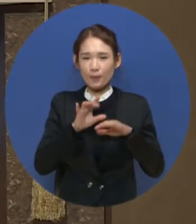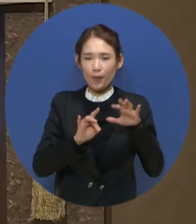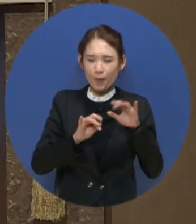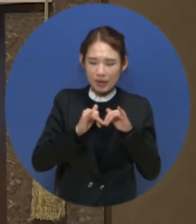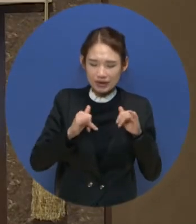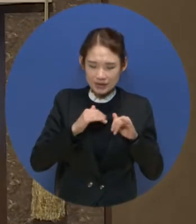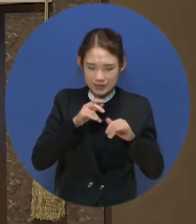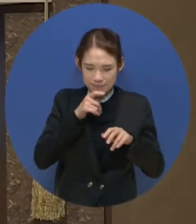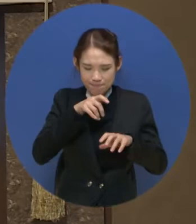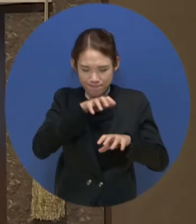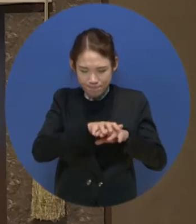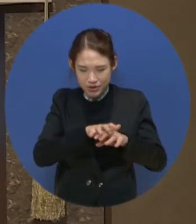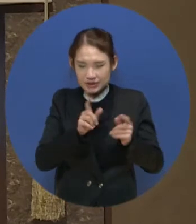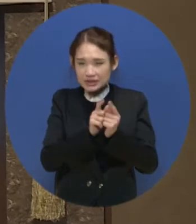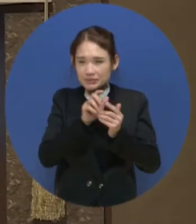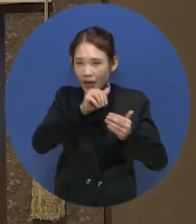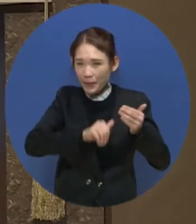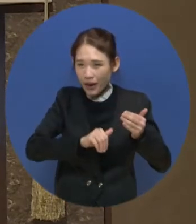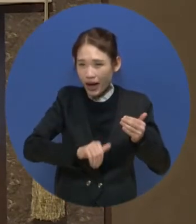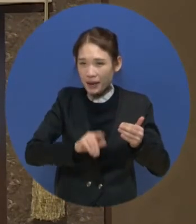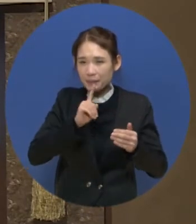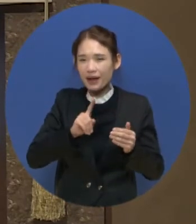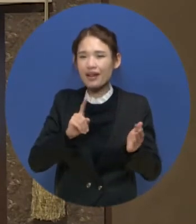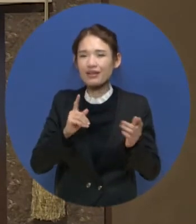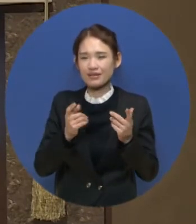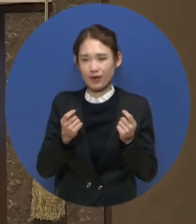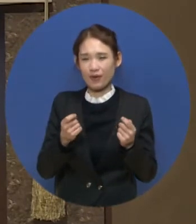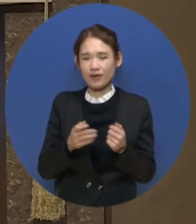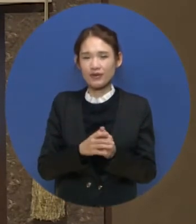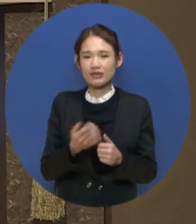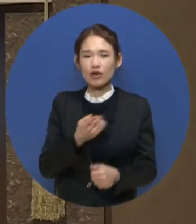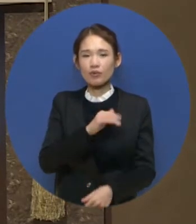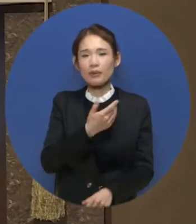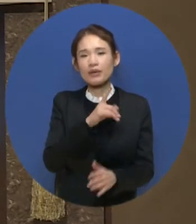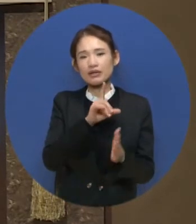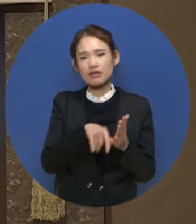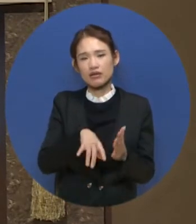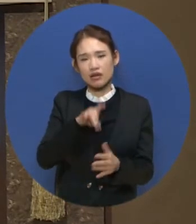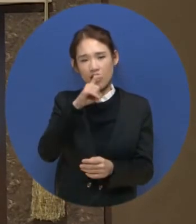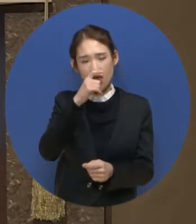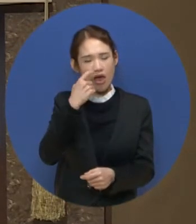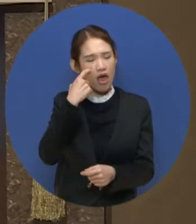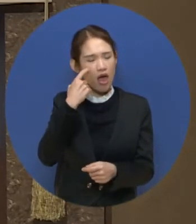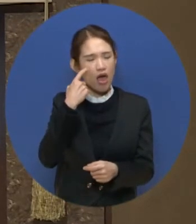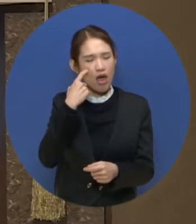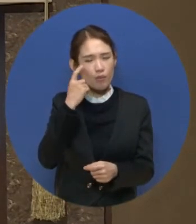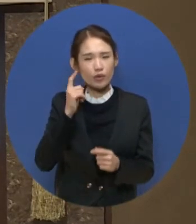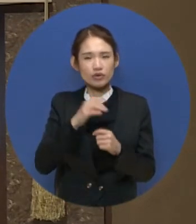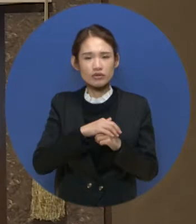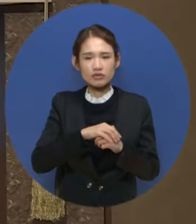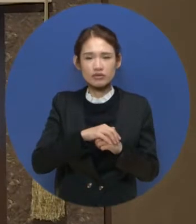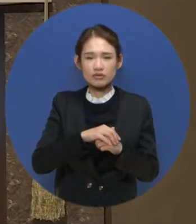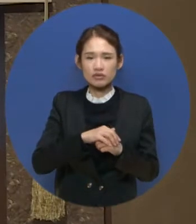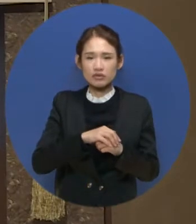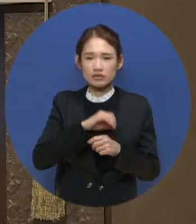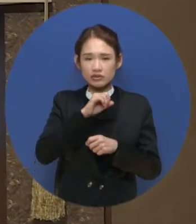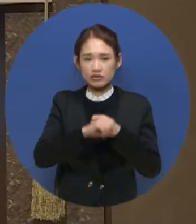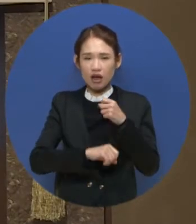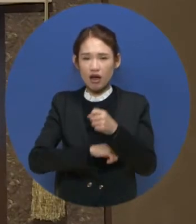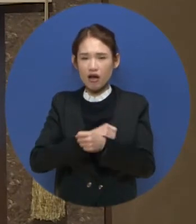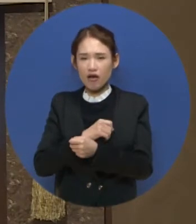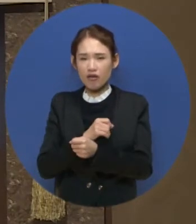우물 판다고요. 80년대 이제 저희가 처음 생겨서 하다 보니까 너무나 자료가 일천한